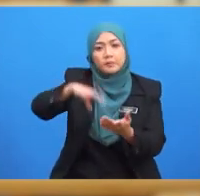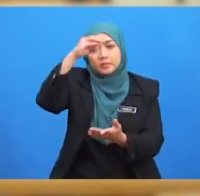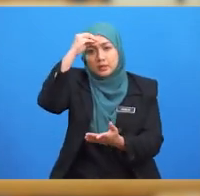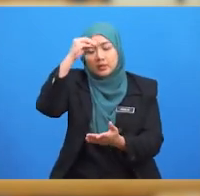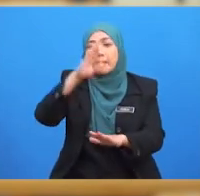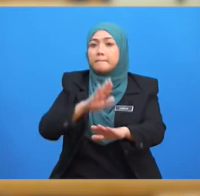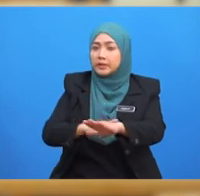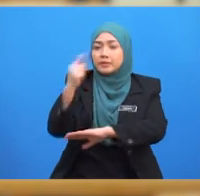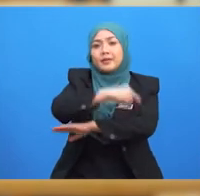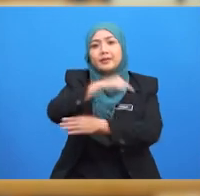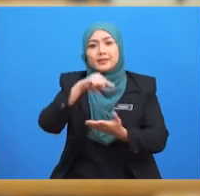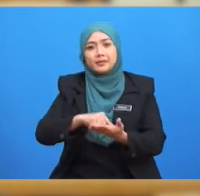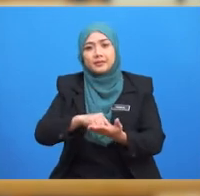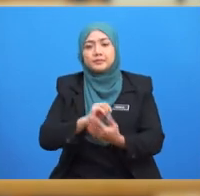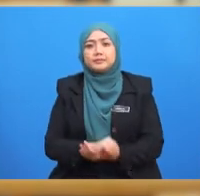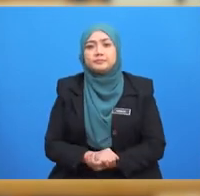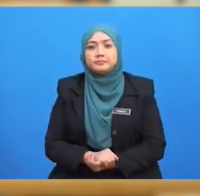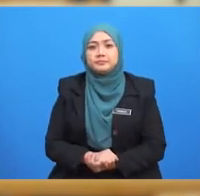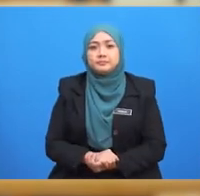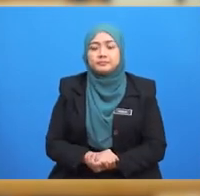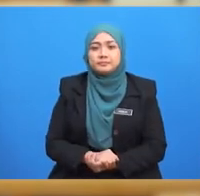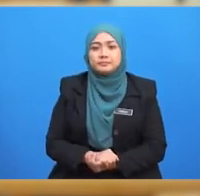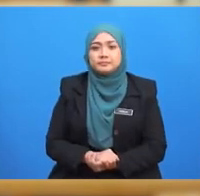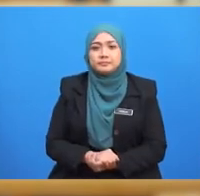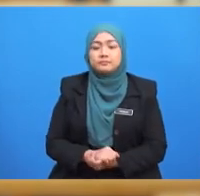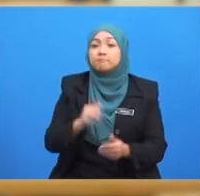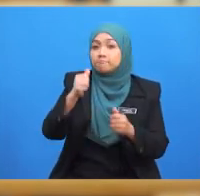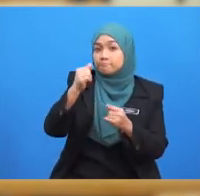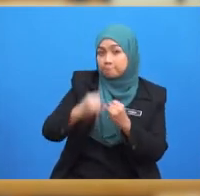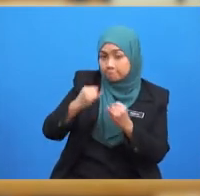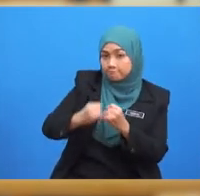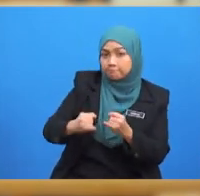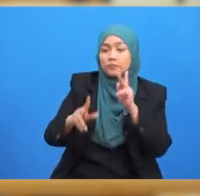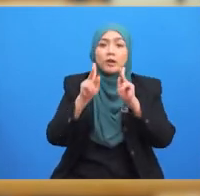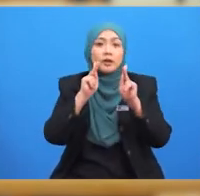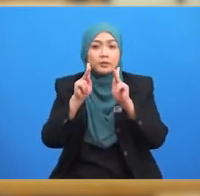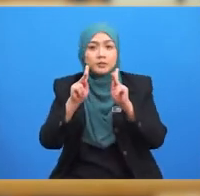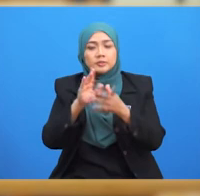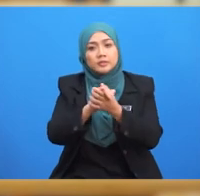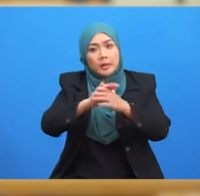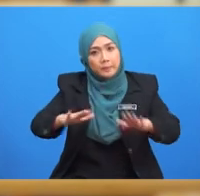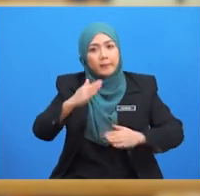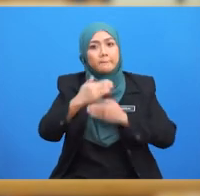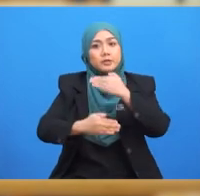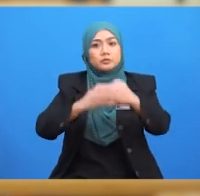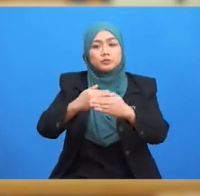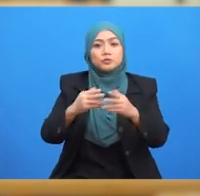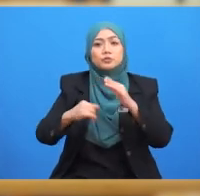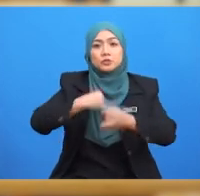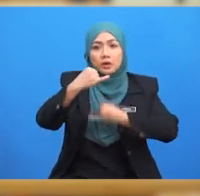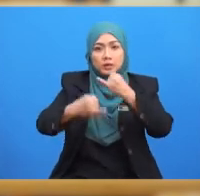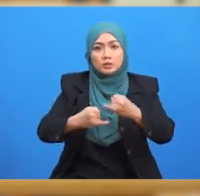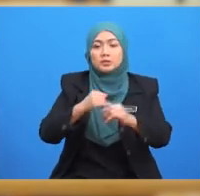pembelajaran kita Fadil hari ini Akhir kata selamat maju jaya